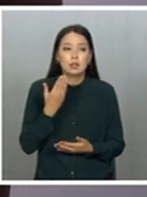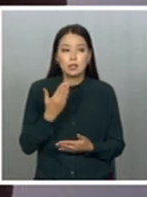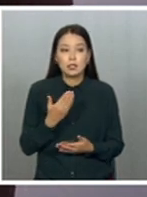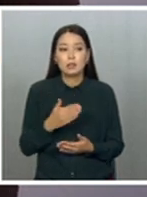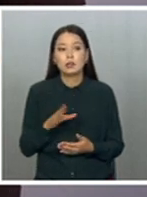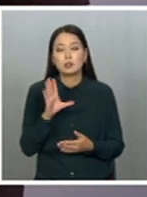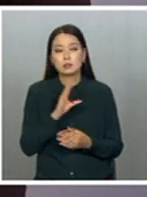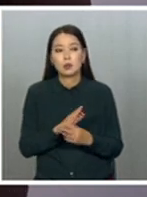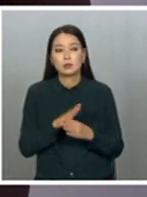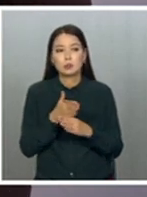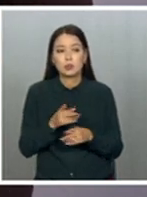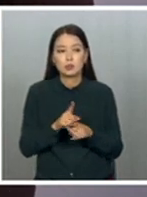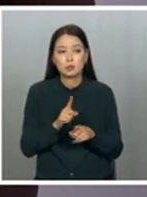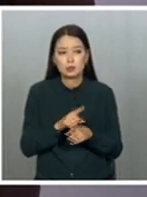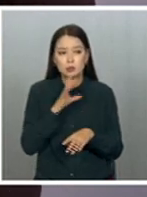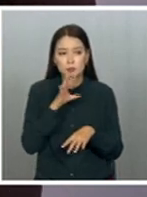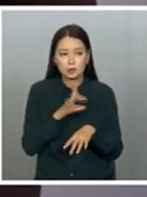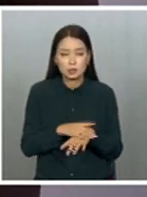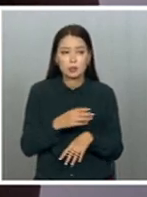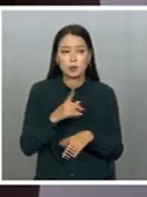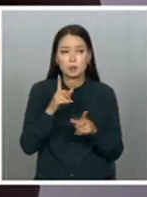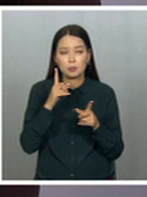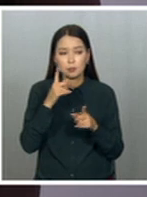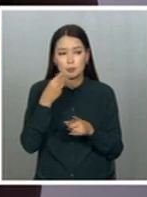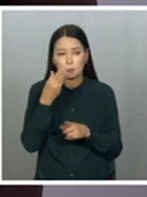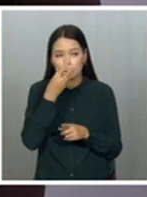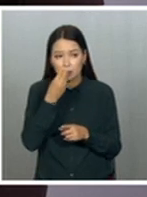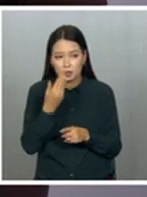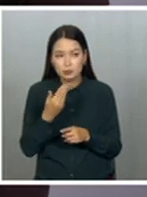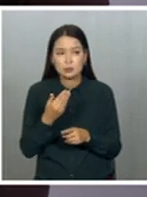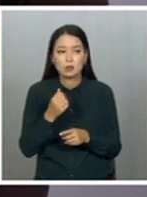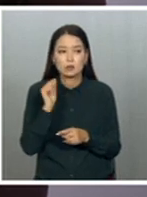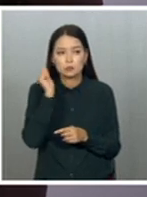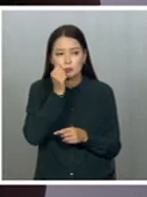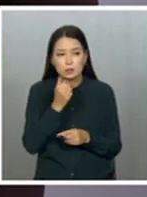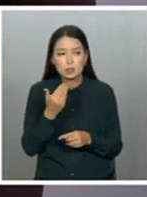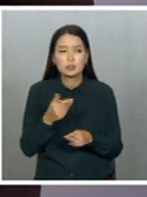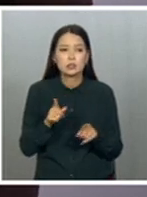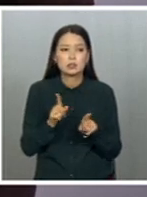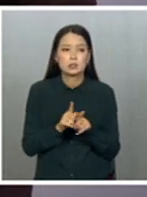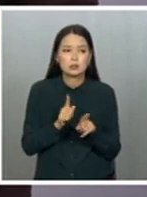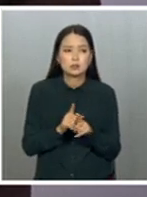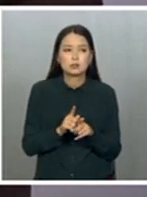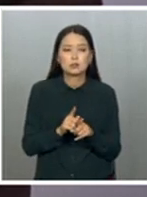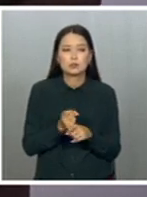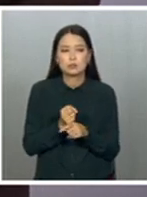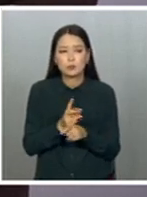Берденкенің шүріппесін басуға мұрша бермей, тым тұрақай қуғанда өлген жерім осы еді деп еді.